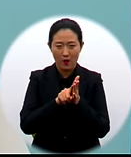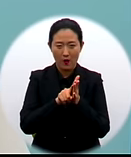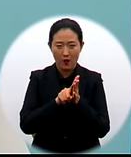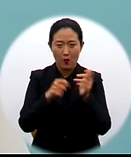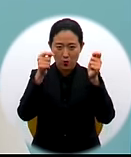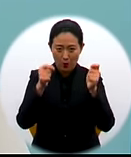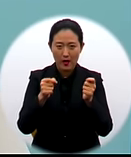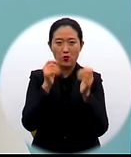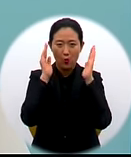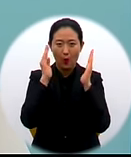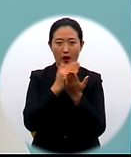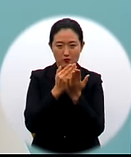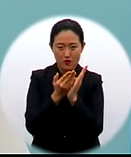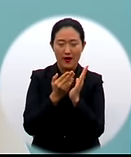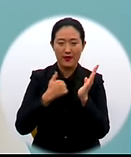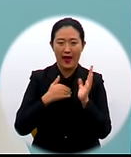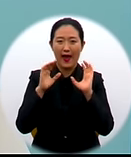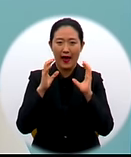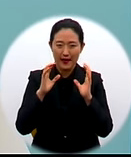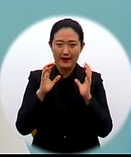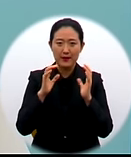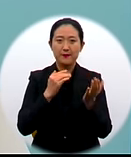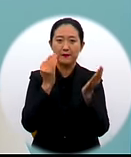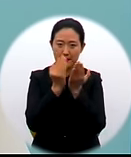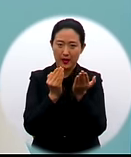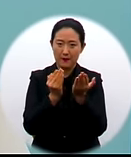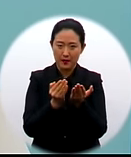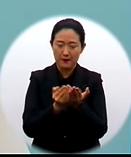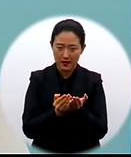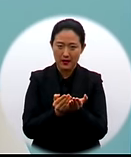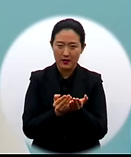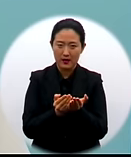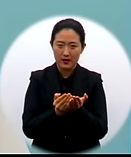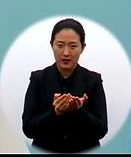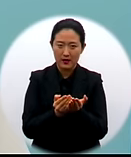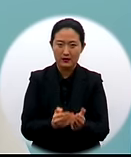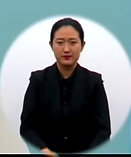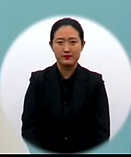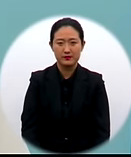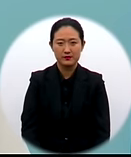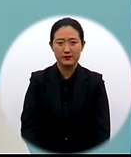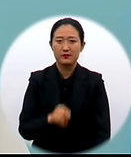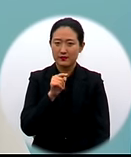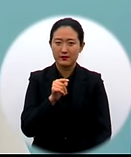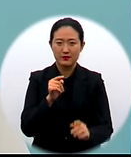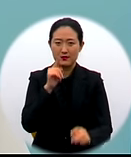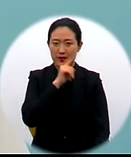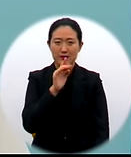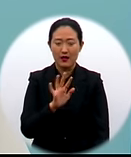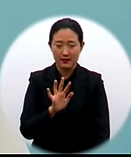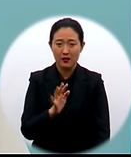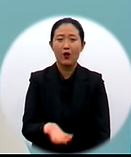되는 과목들, 그리고 현재 내 아이의 적성, 이것들이 사실 적성과 소화해야 되는 과목 여기까지는 나쁘지